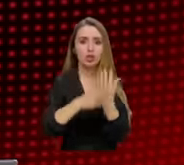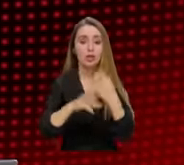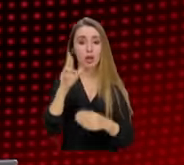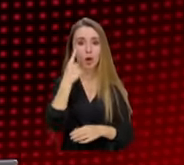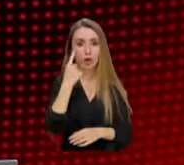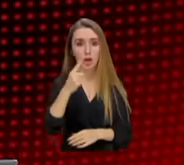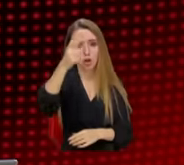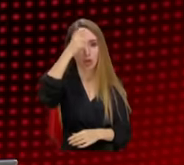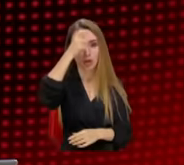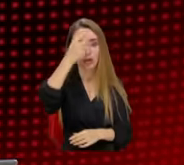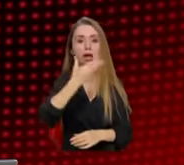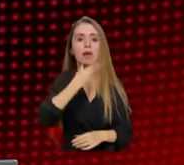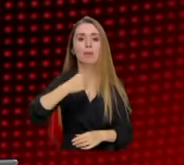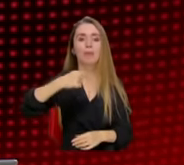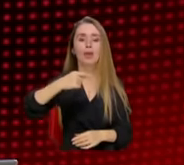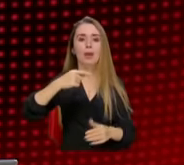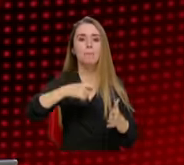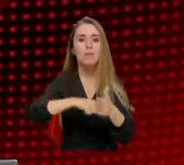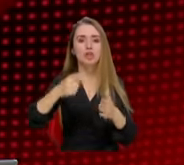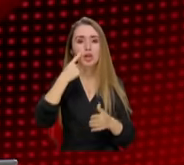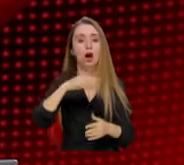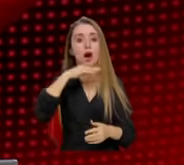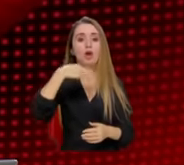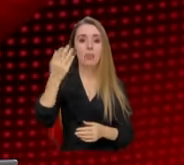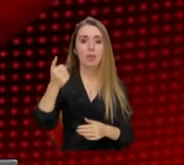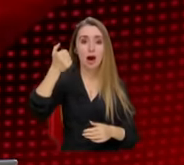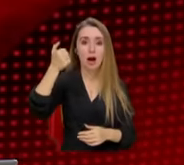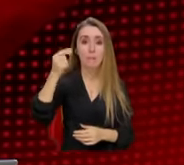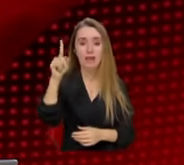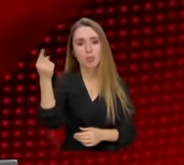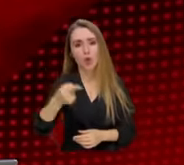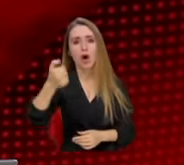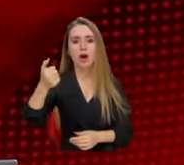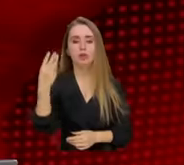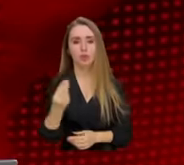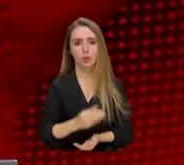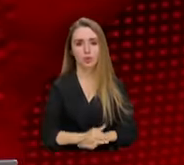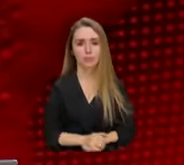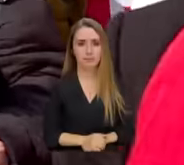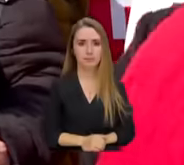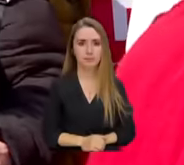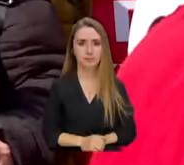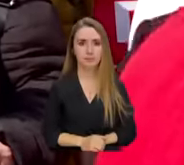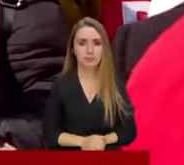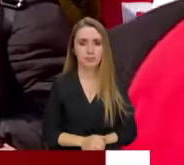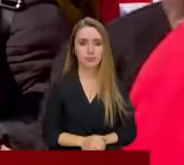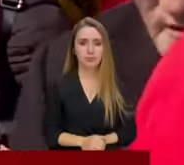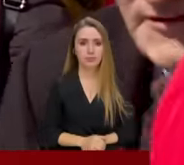Rapora göre Türkiye'deki emekli aylığı Avrupa'nın 6'da 1'i düzeyinde.